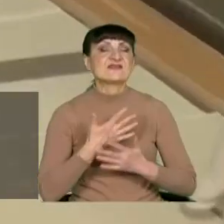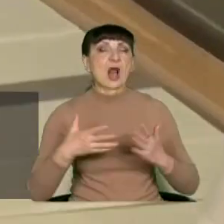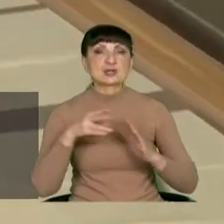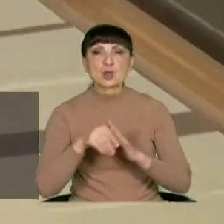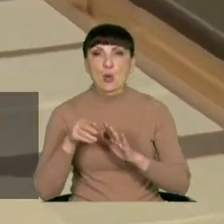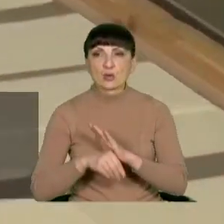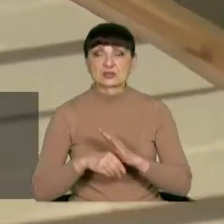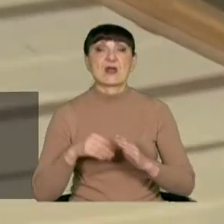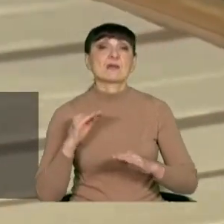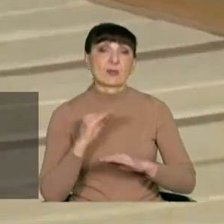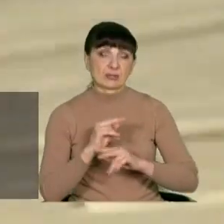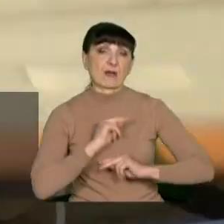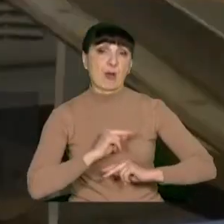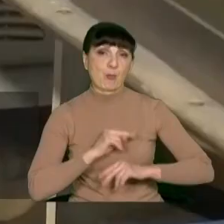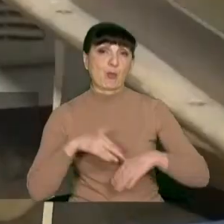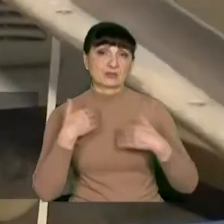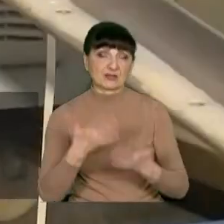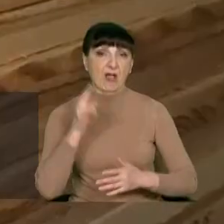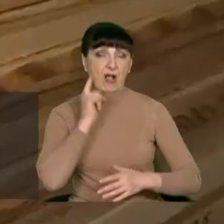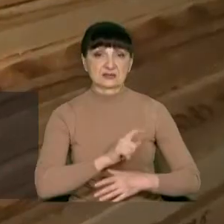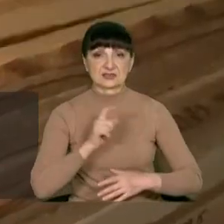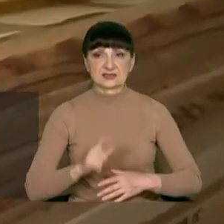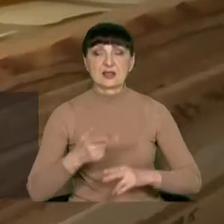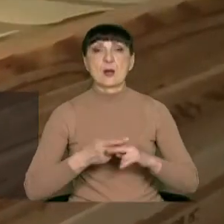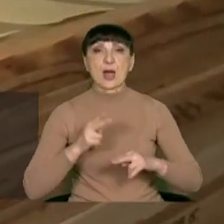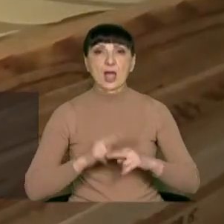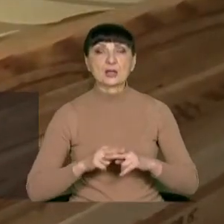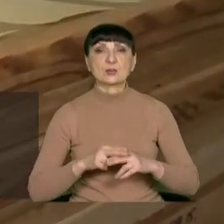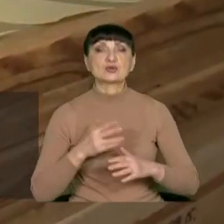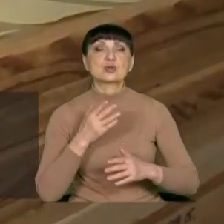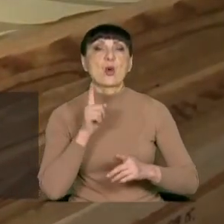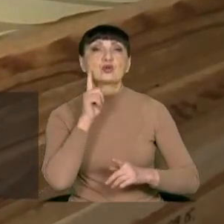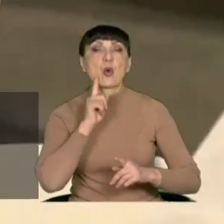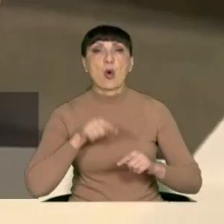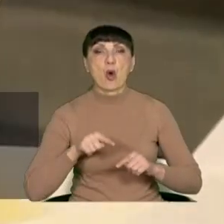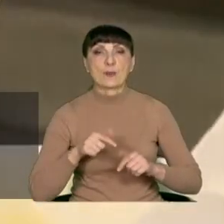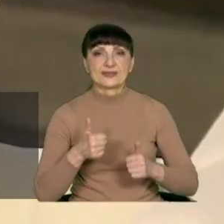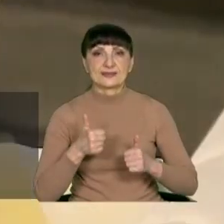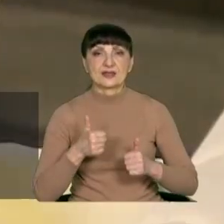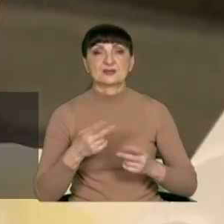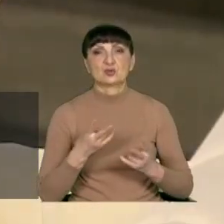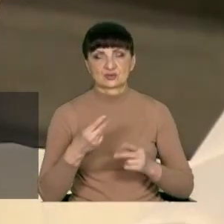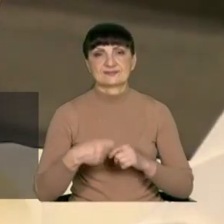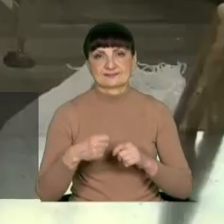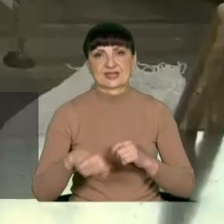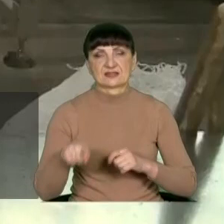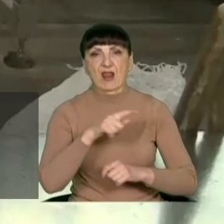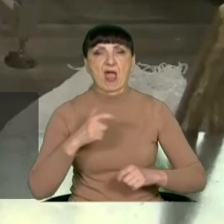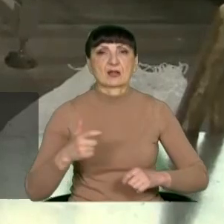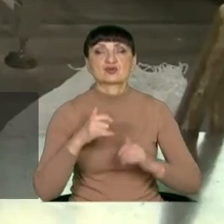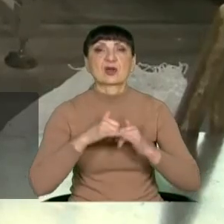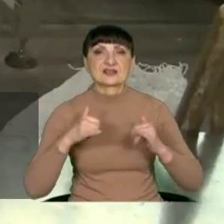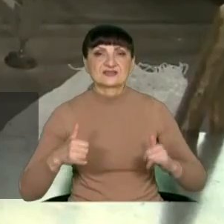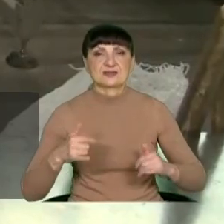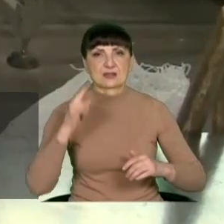отрасли создают и дополнительные рабочие места для казахстанцев. Именно поэтому благоприятная инвестиционная среда просто необходима для экономического развития